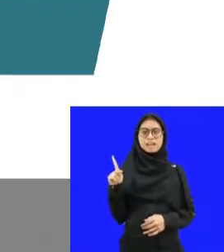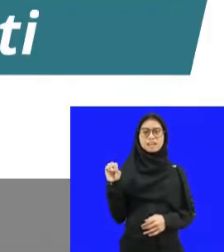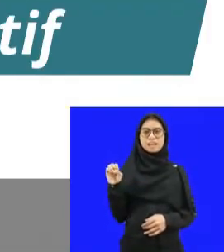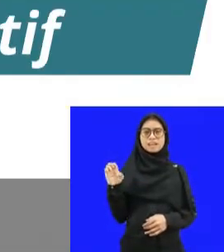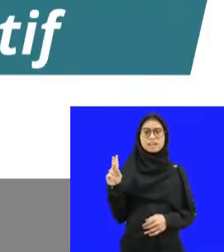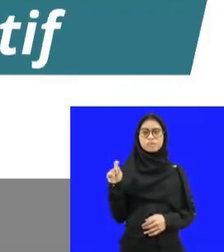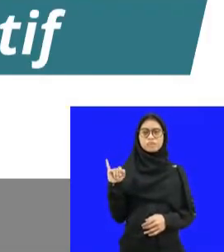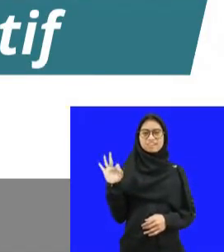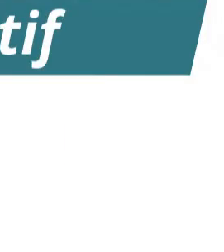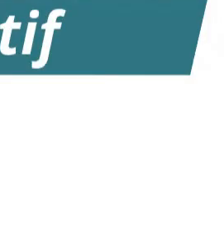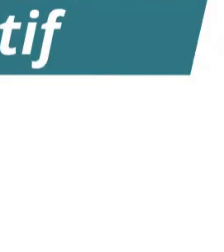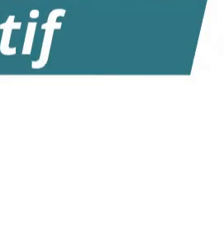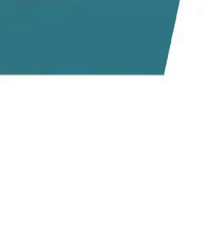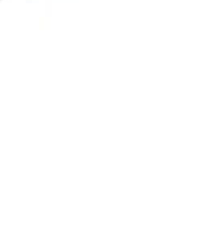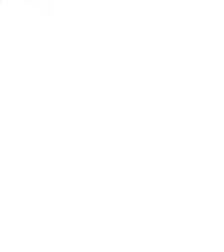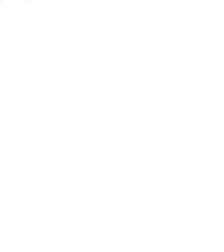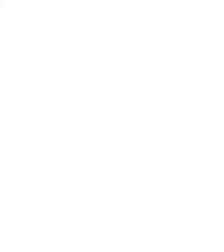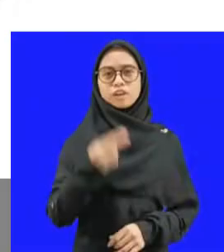dan eksekutif.